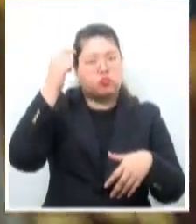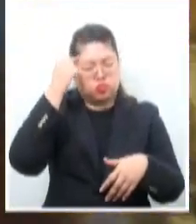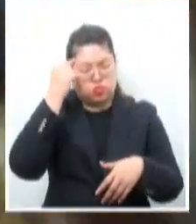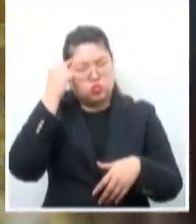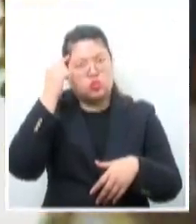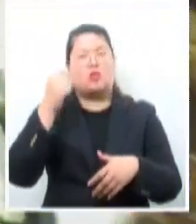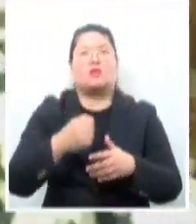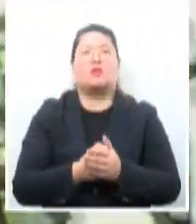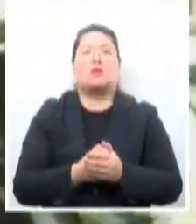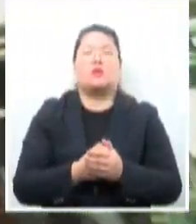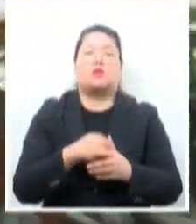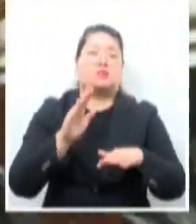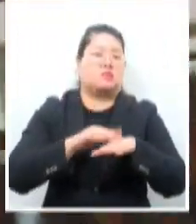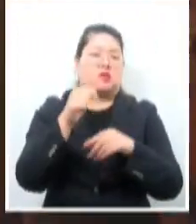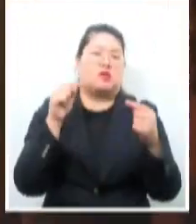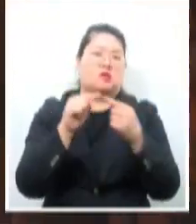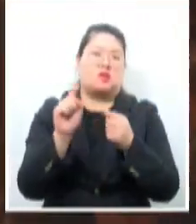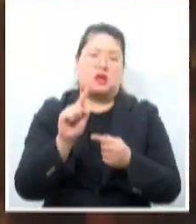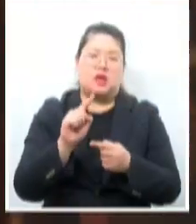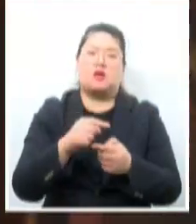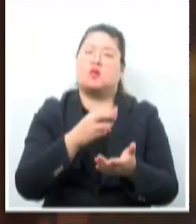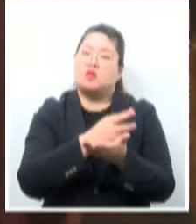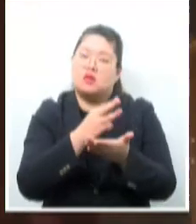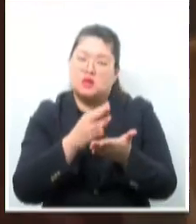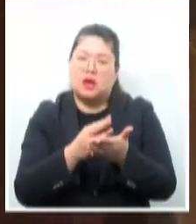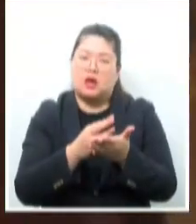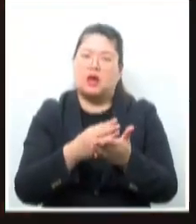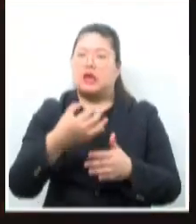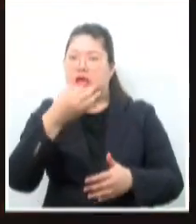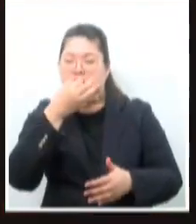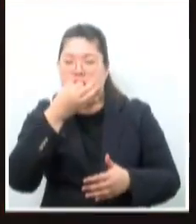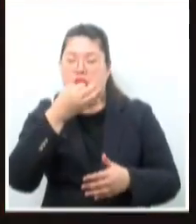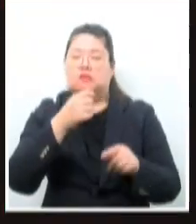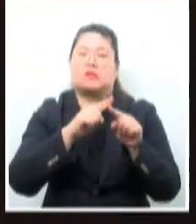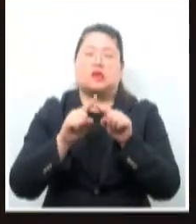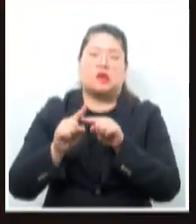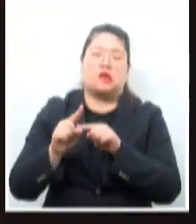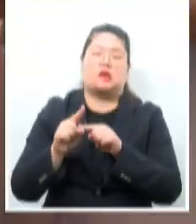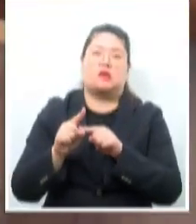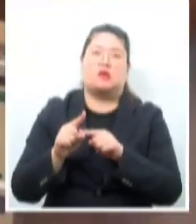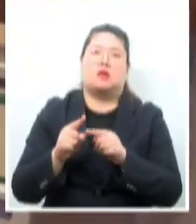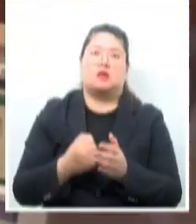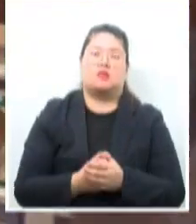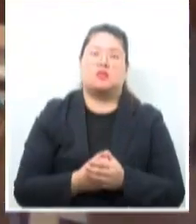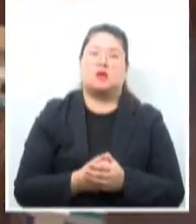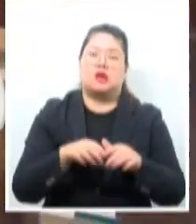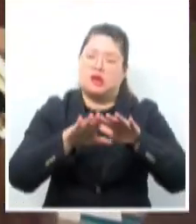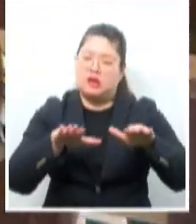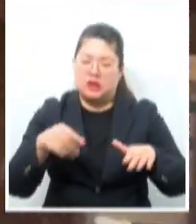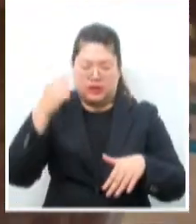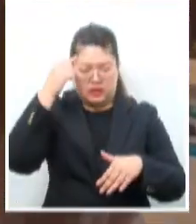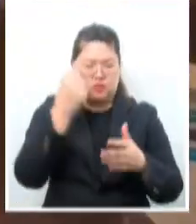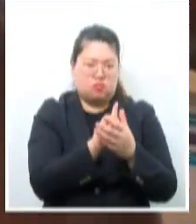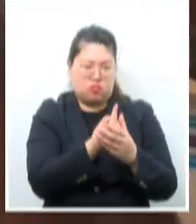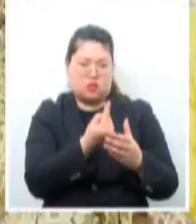ความรู้ความสามารถทั้งทางด้านวิชาการวิชาชีพตลอดจนสามารถเป็นผู้นำหรือสื่